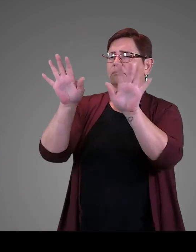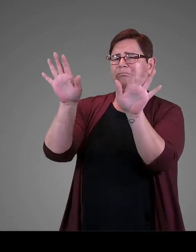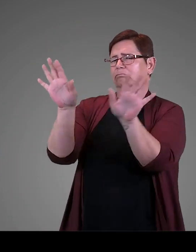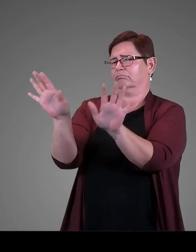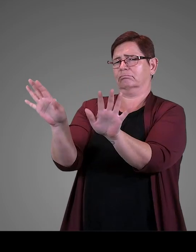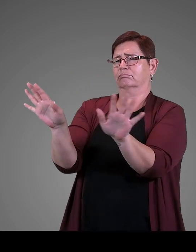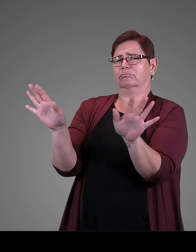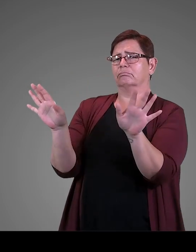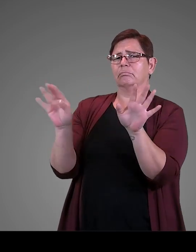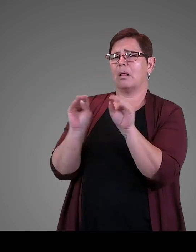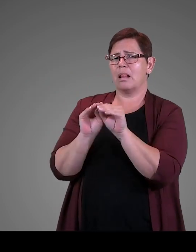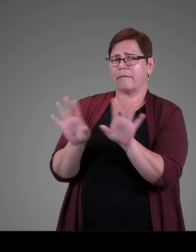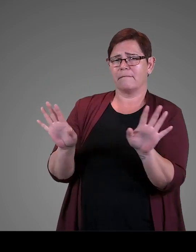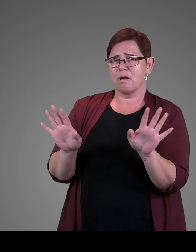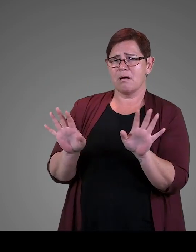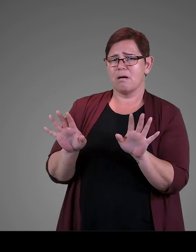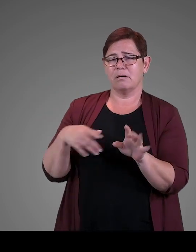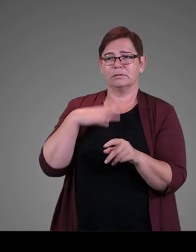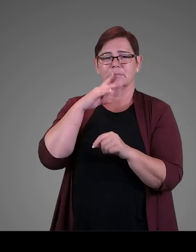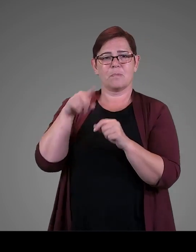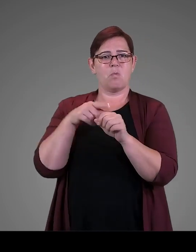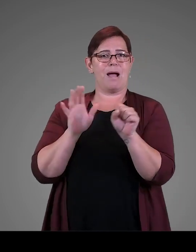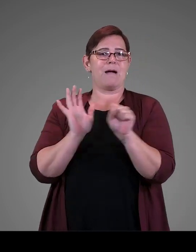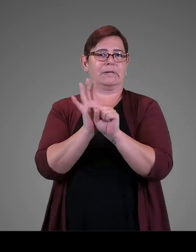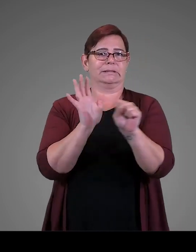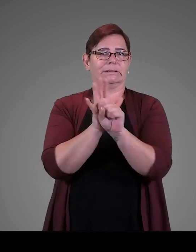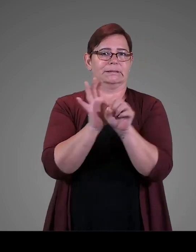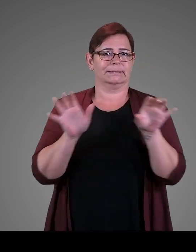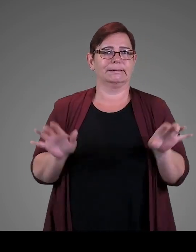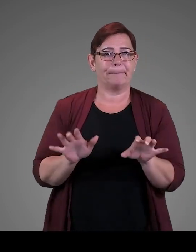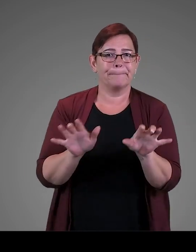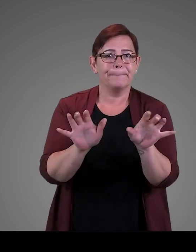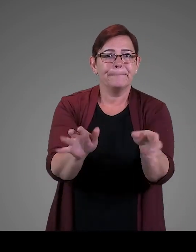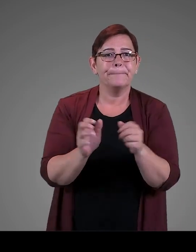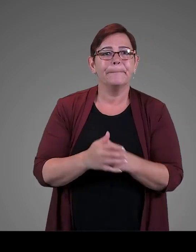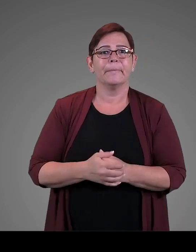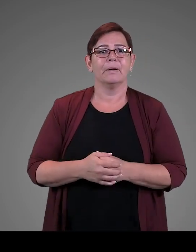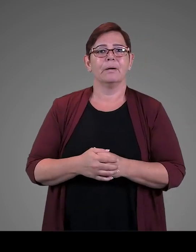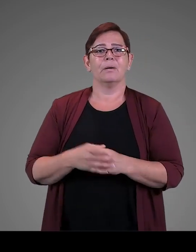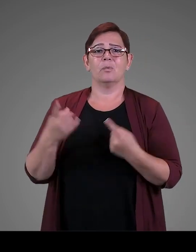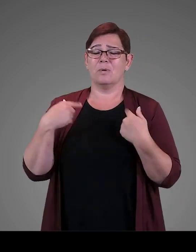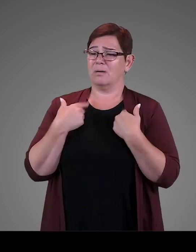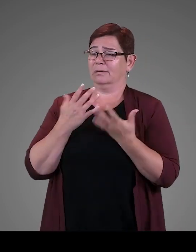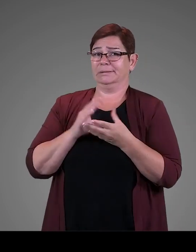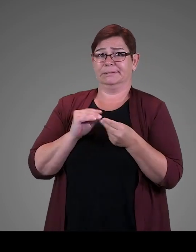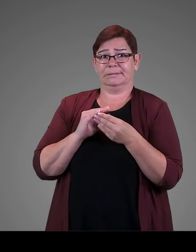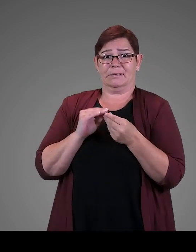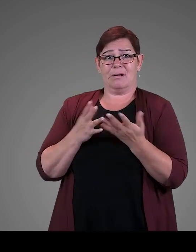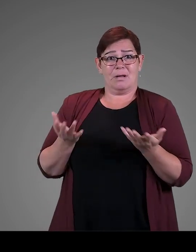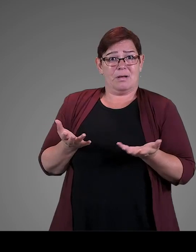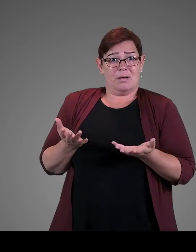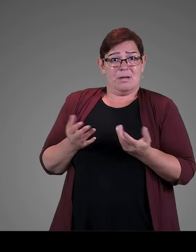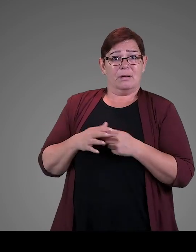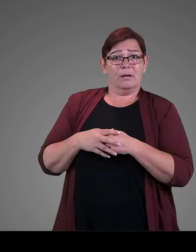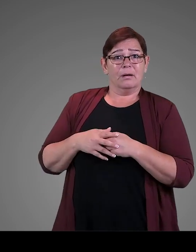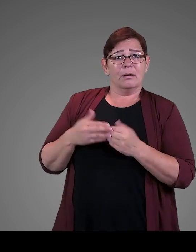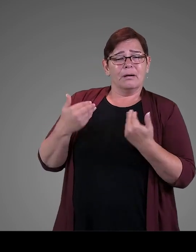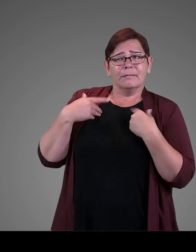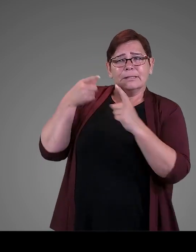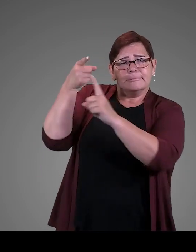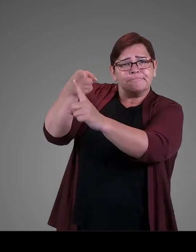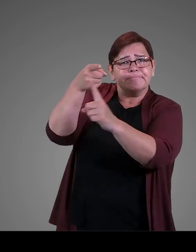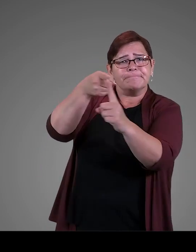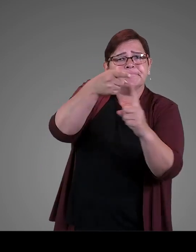Oui, tu es obligé. Si moi je suis obligée, toi tu es obligé. Alors, je prends le micro. En fait, mon intervention, juste